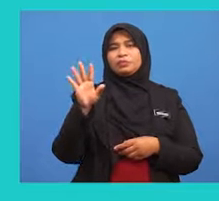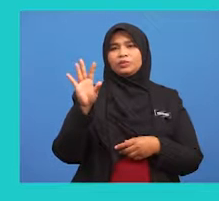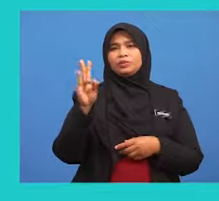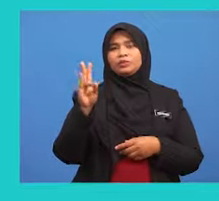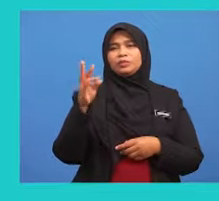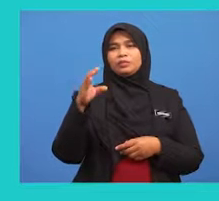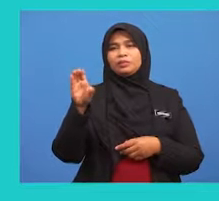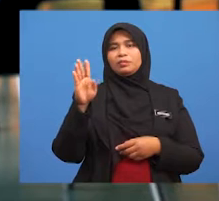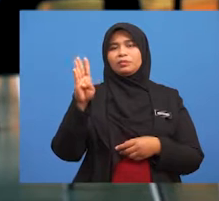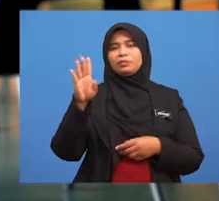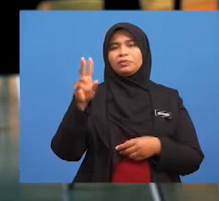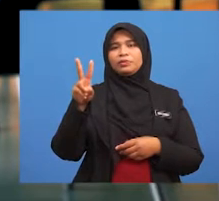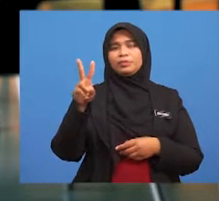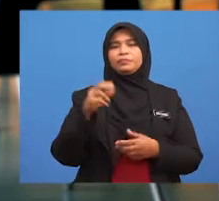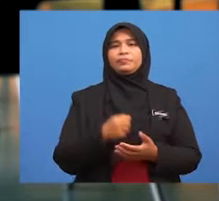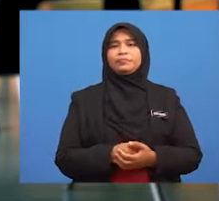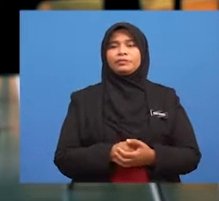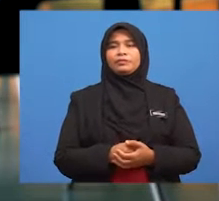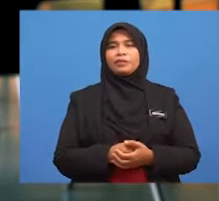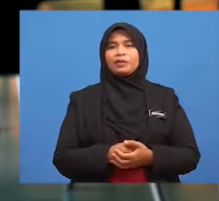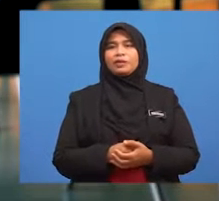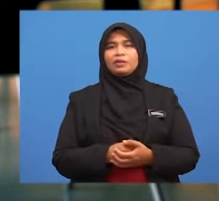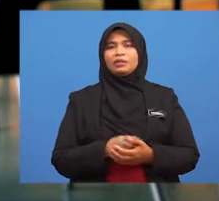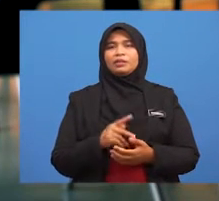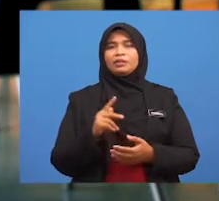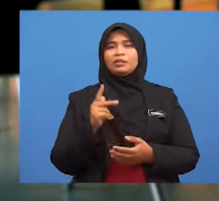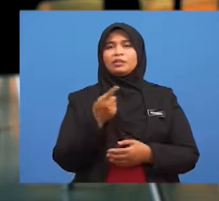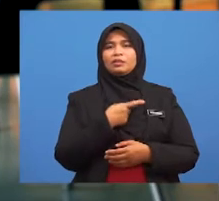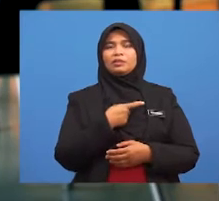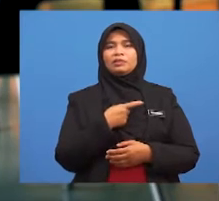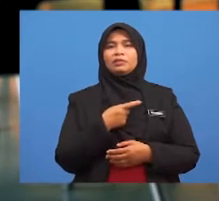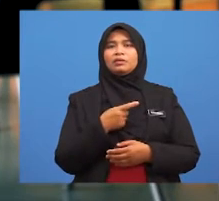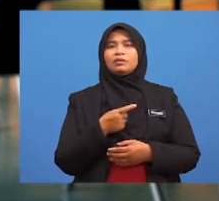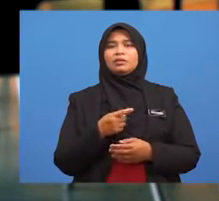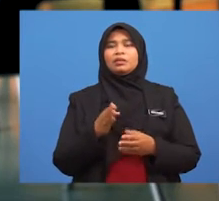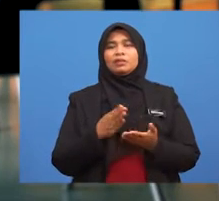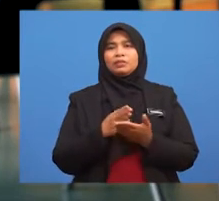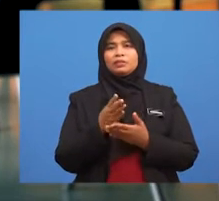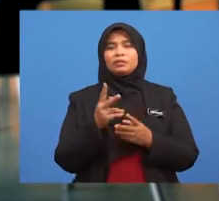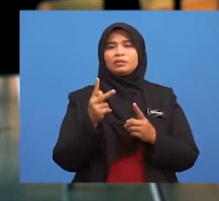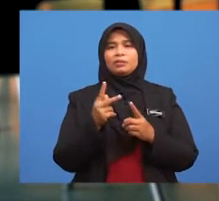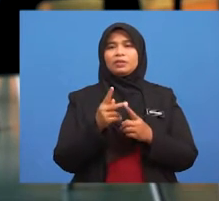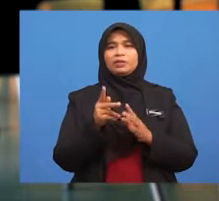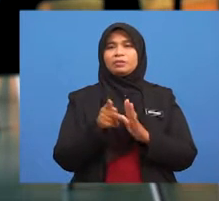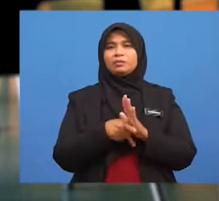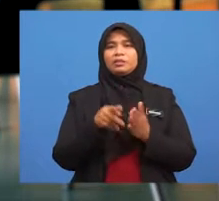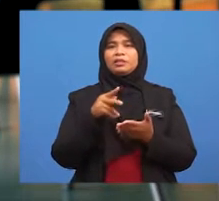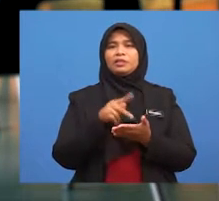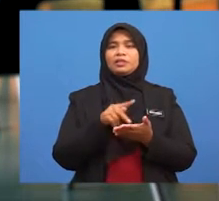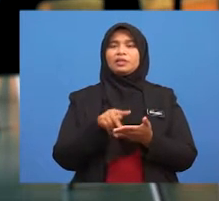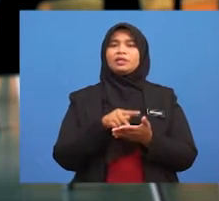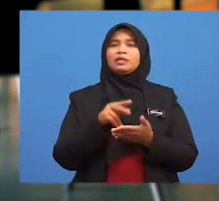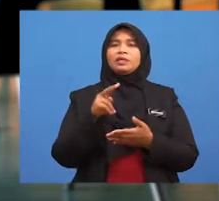Malaysia 97,742. Mudah kan? Baiklah murid-murid, kita beralih kepada pengiraan komponen